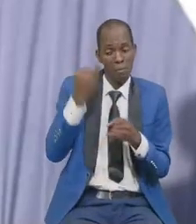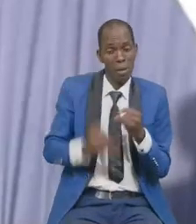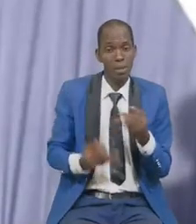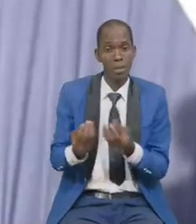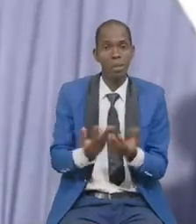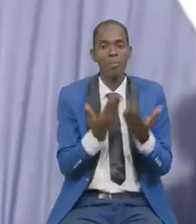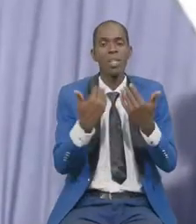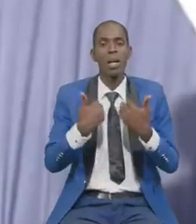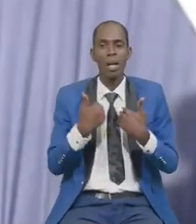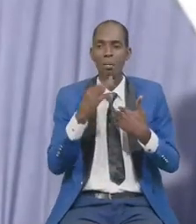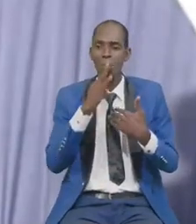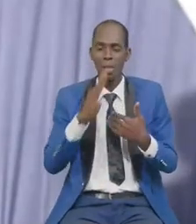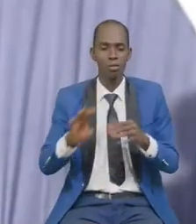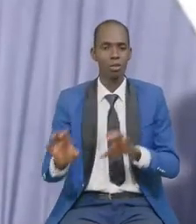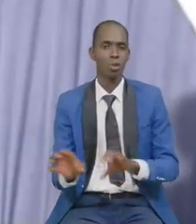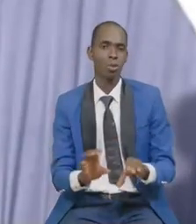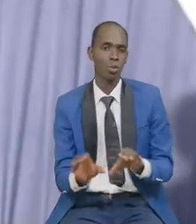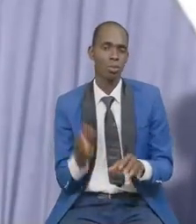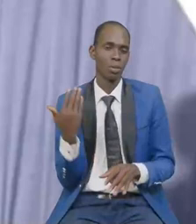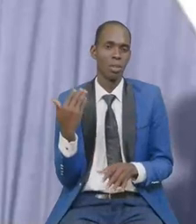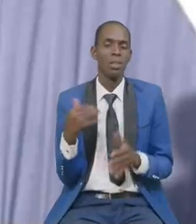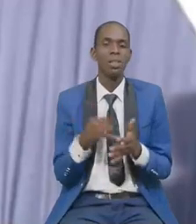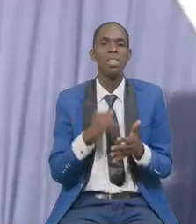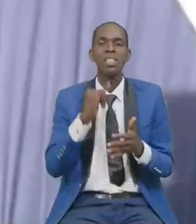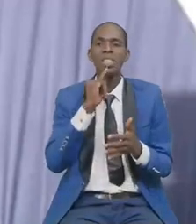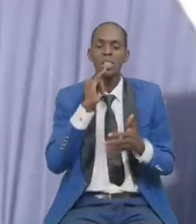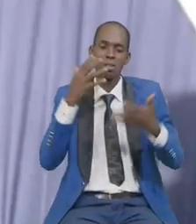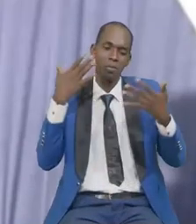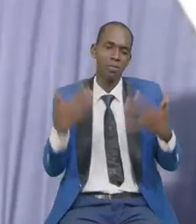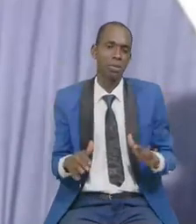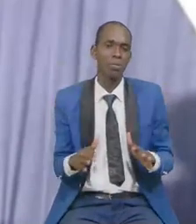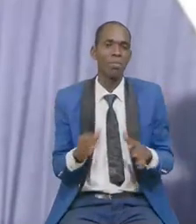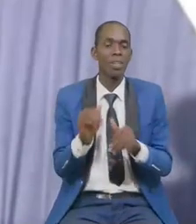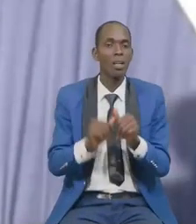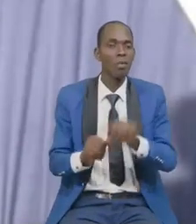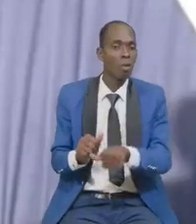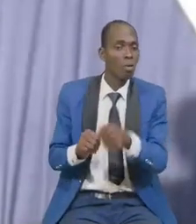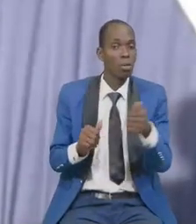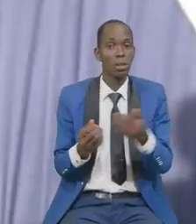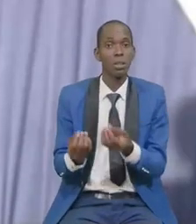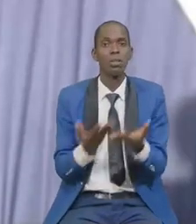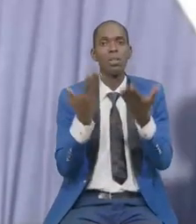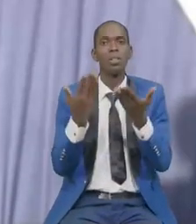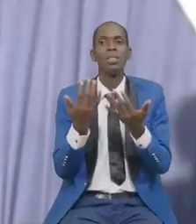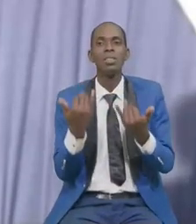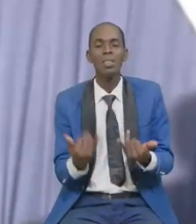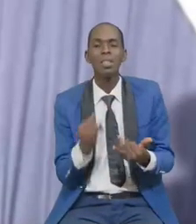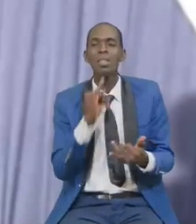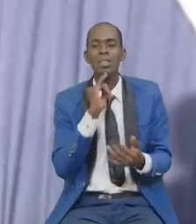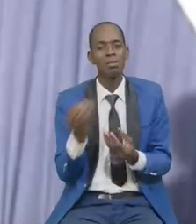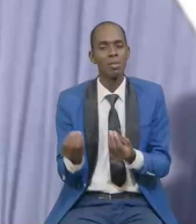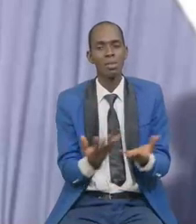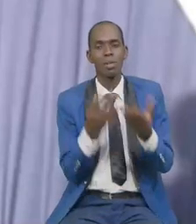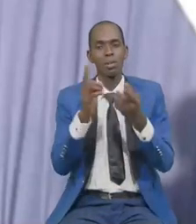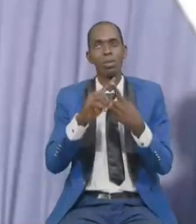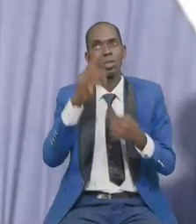déclaré tout est accompli. Tout autre sacrifice maintenant un sacrifice au diable, sacrifice